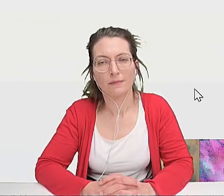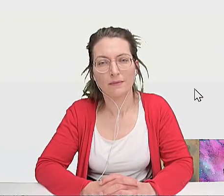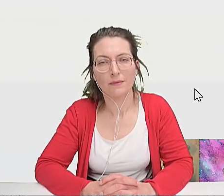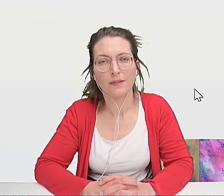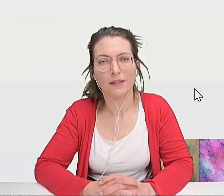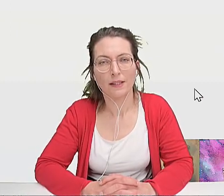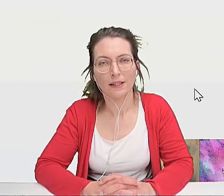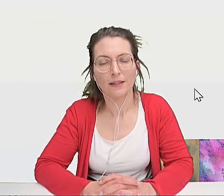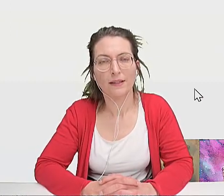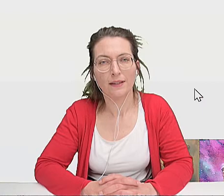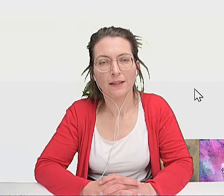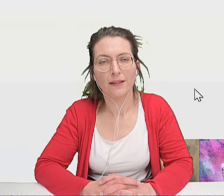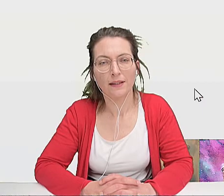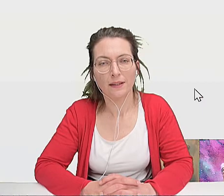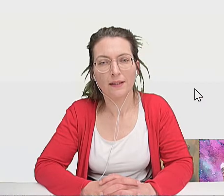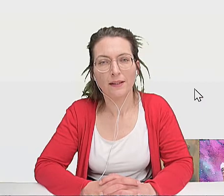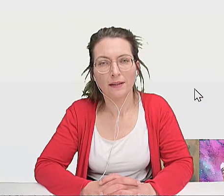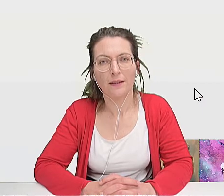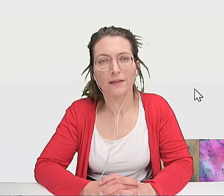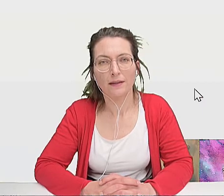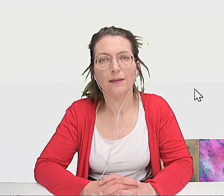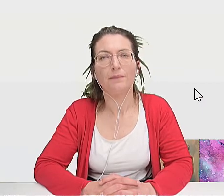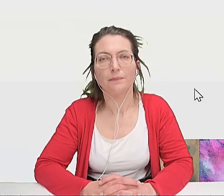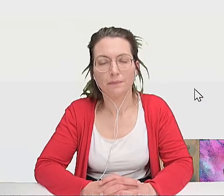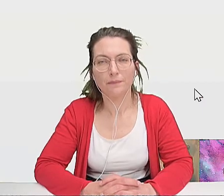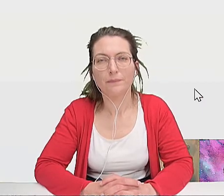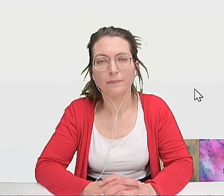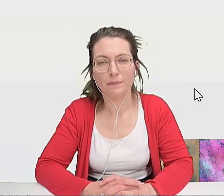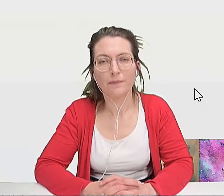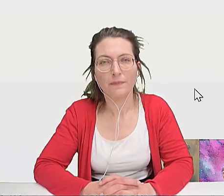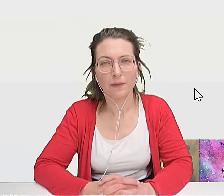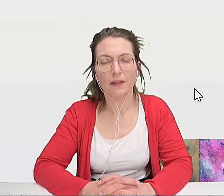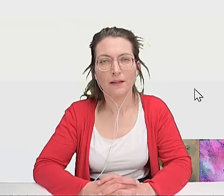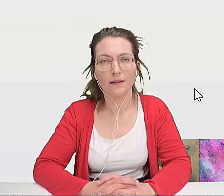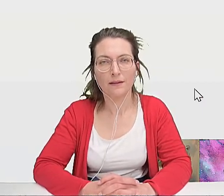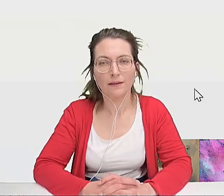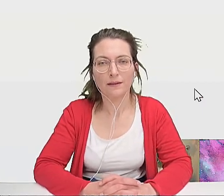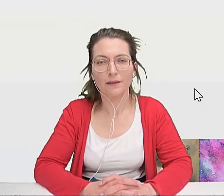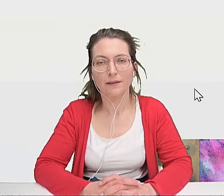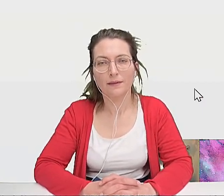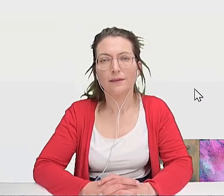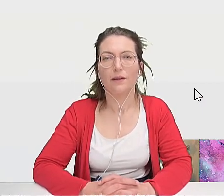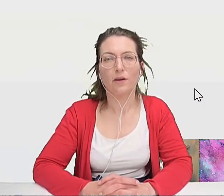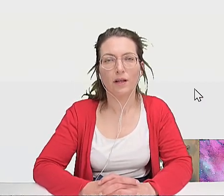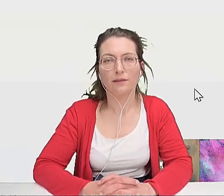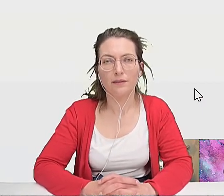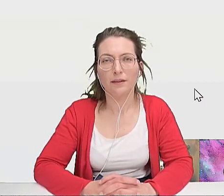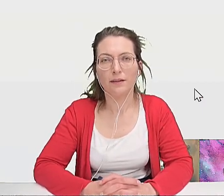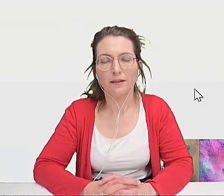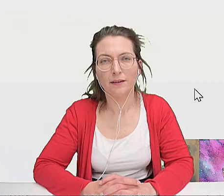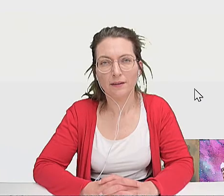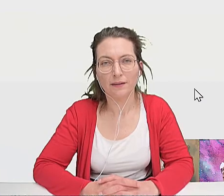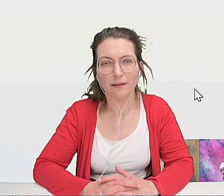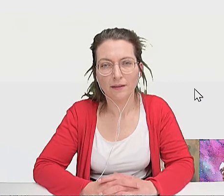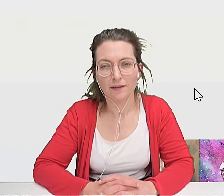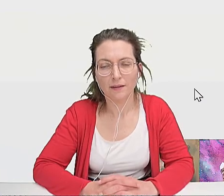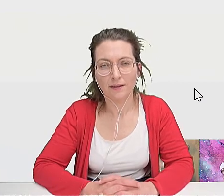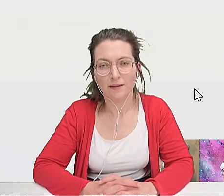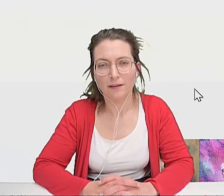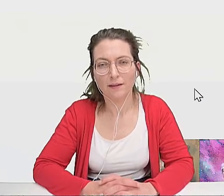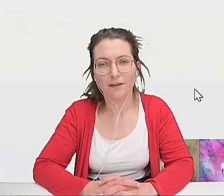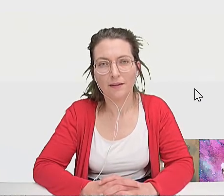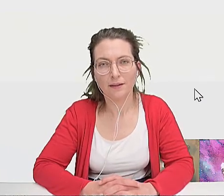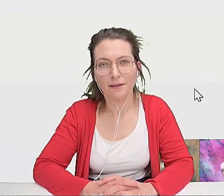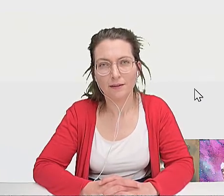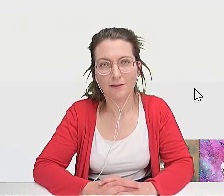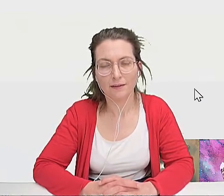tauchen dann, werden dann zu Hause Aufgaben bearbeitet müssen. Aber nichts davon muss im Klassenraum passieren. Das ist alles entweder, also die